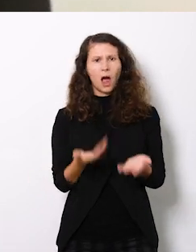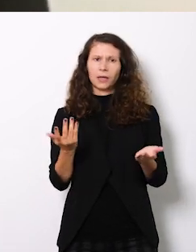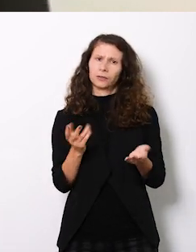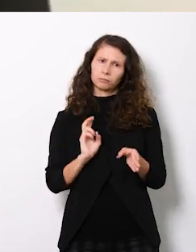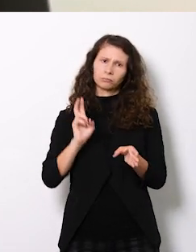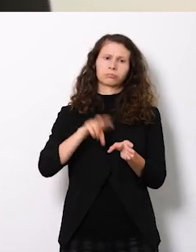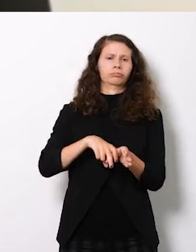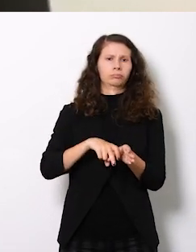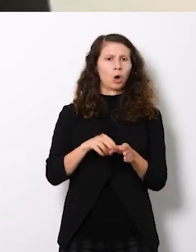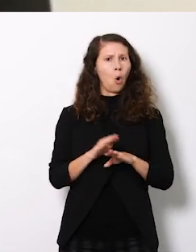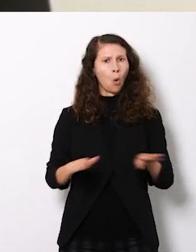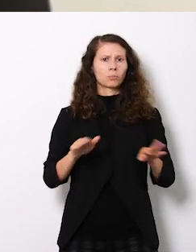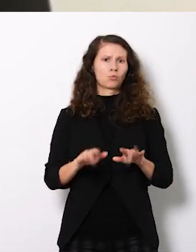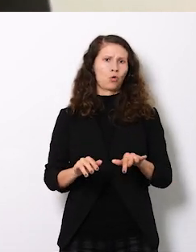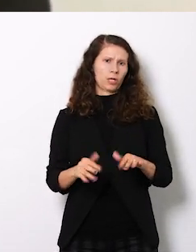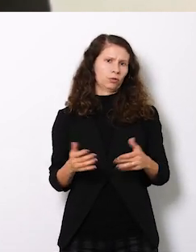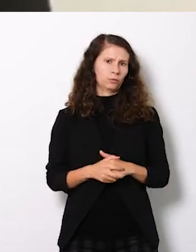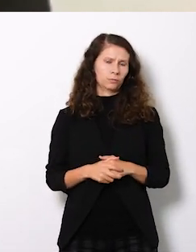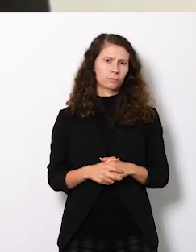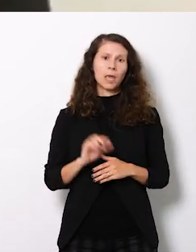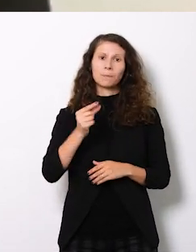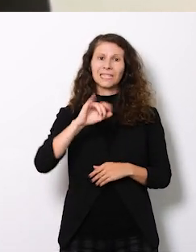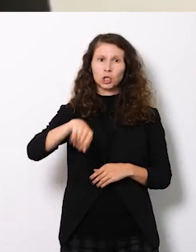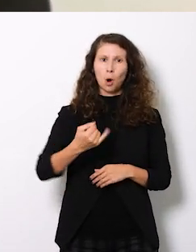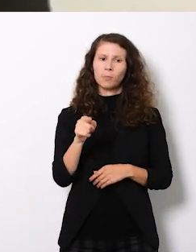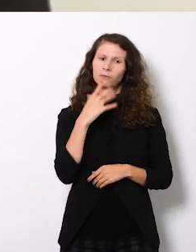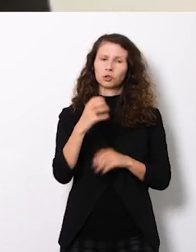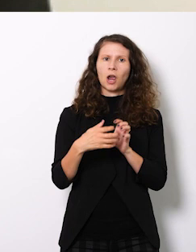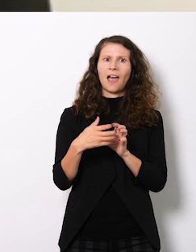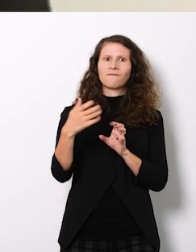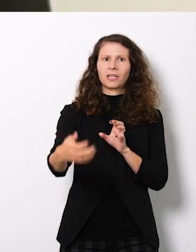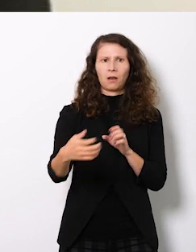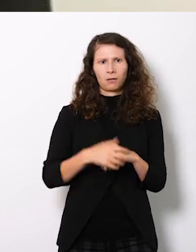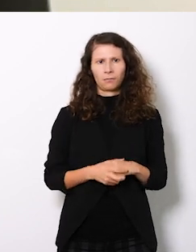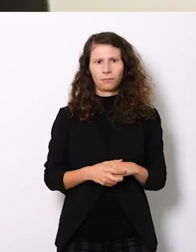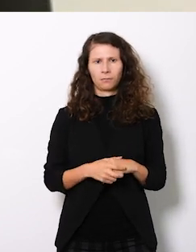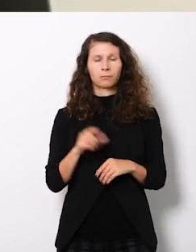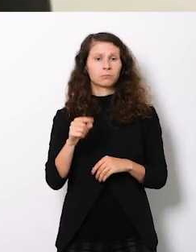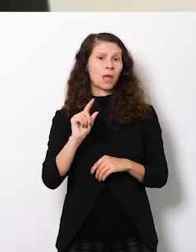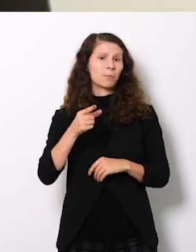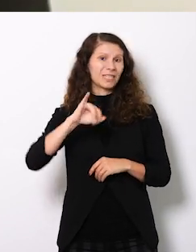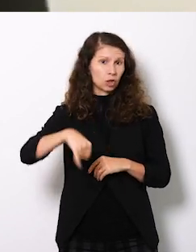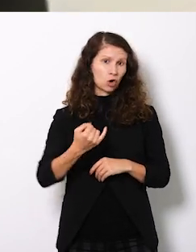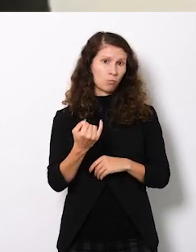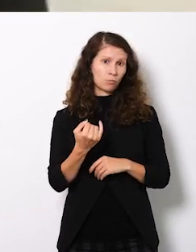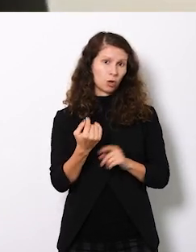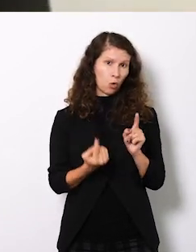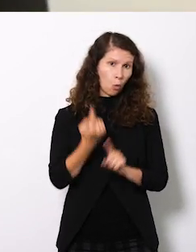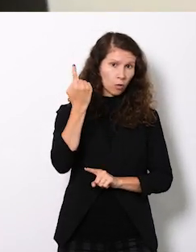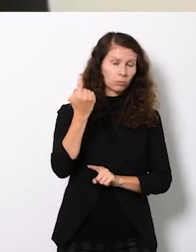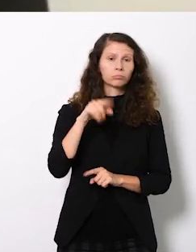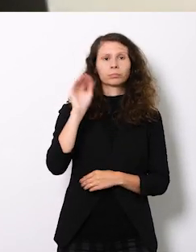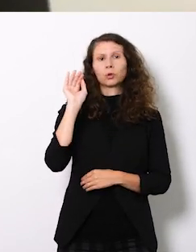gehe sogar noch darüber hinaus. Wir wollen den Minijob erweitern. Die Höhe des Minijobs soll sich